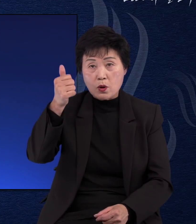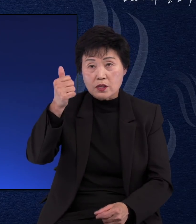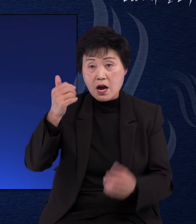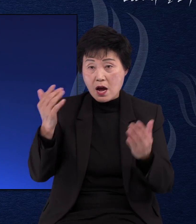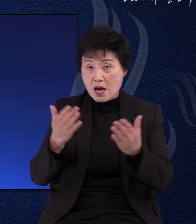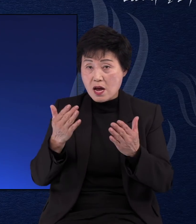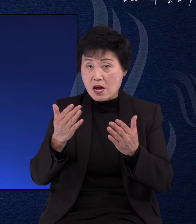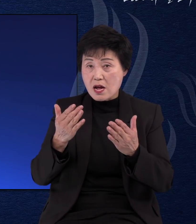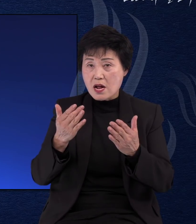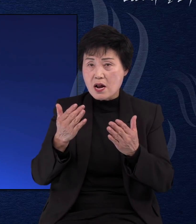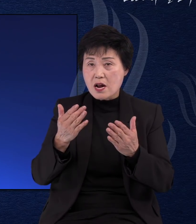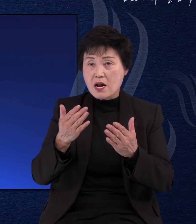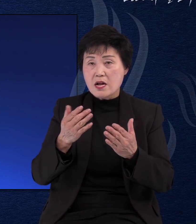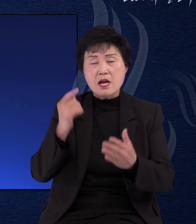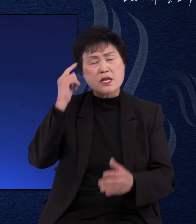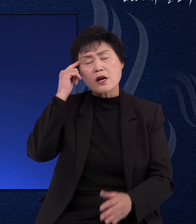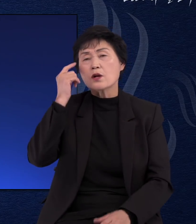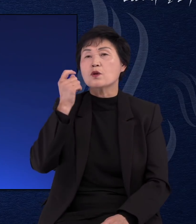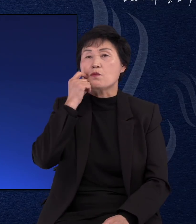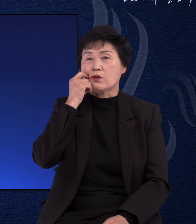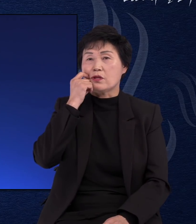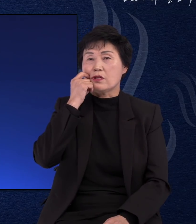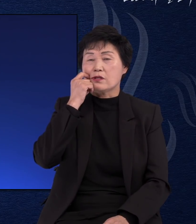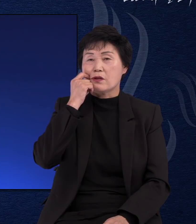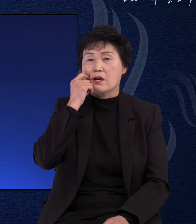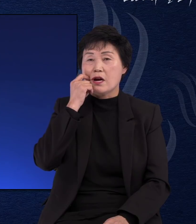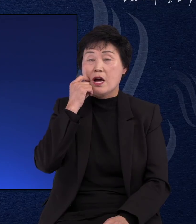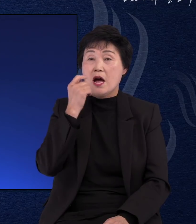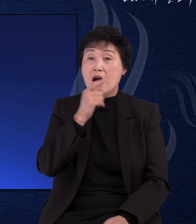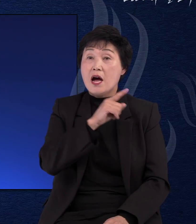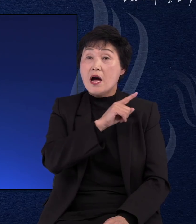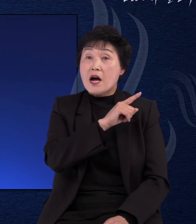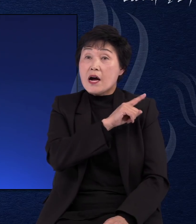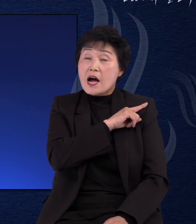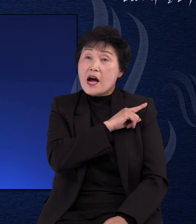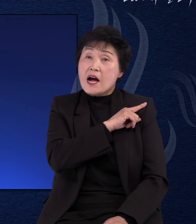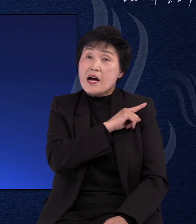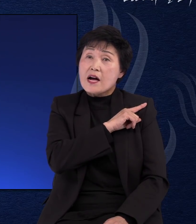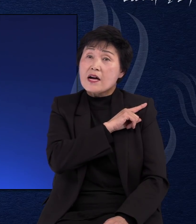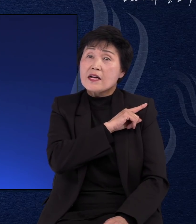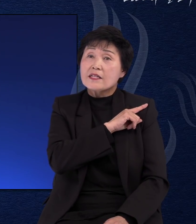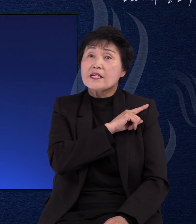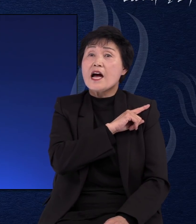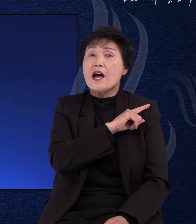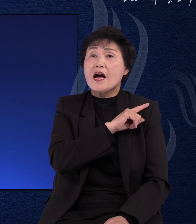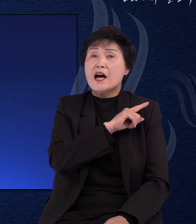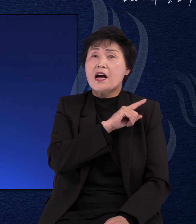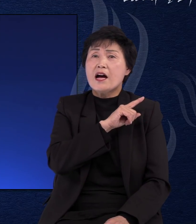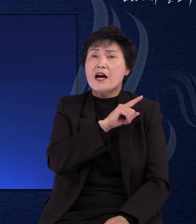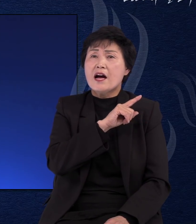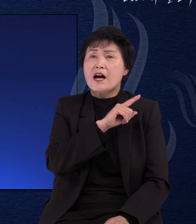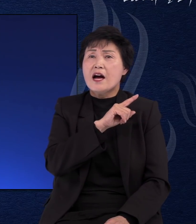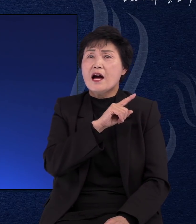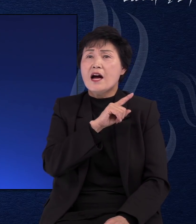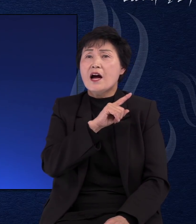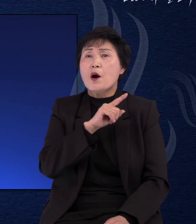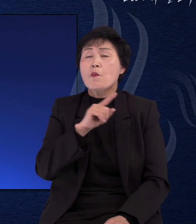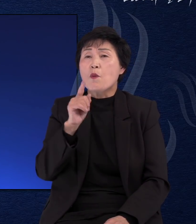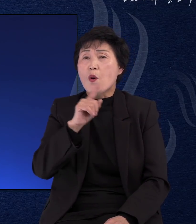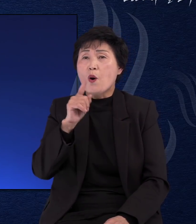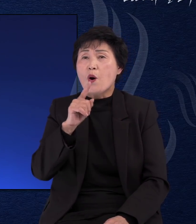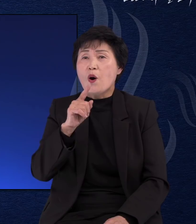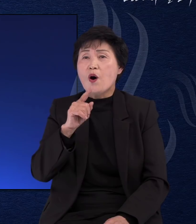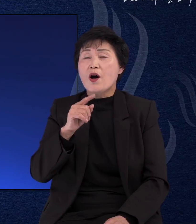아닌데, 제가 하나님 앞에 뭐가 가장 목회를 시작하면서 천성이 땀이 많고